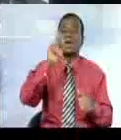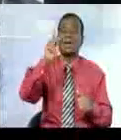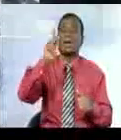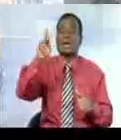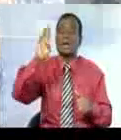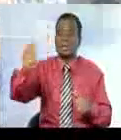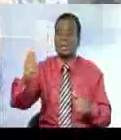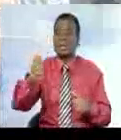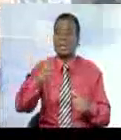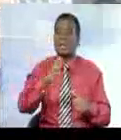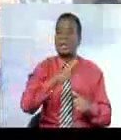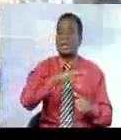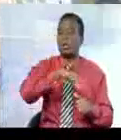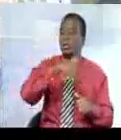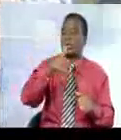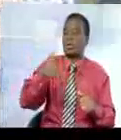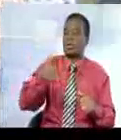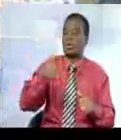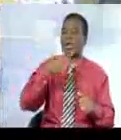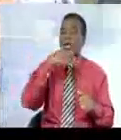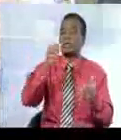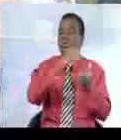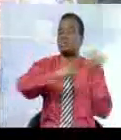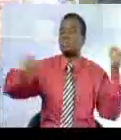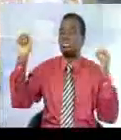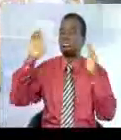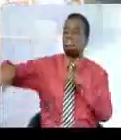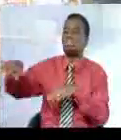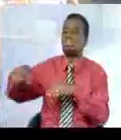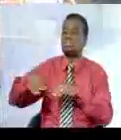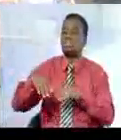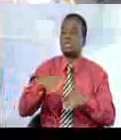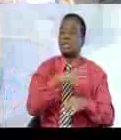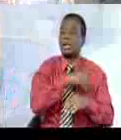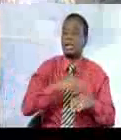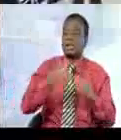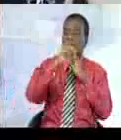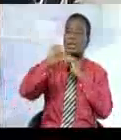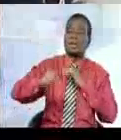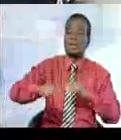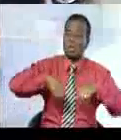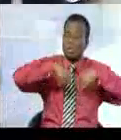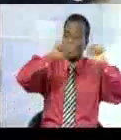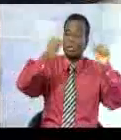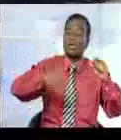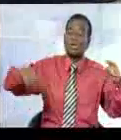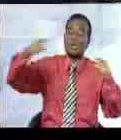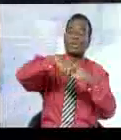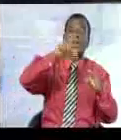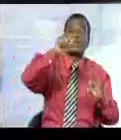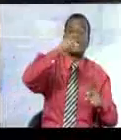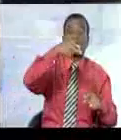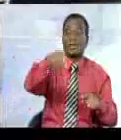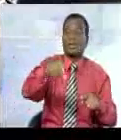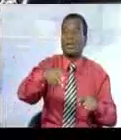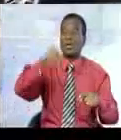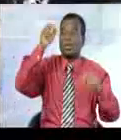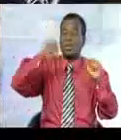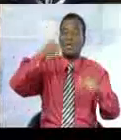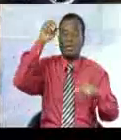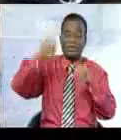Bertin, celle de Kwasi Yao, a été rejetée. Et la campagne bat son plein jusqu'à 20h. L'élection aura